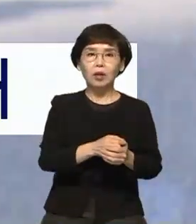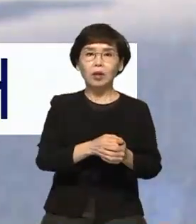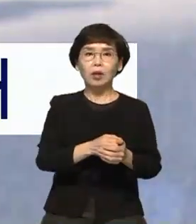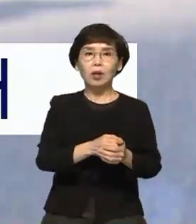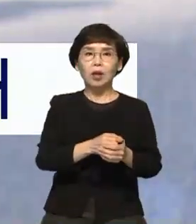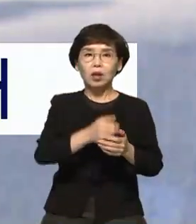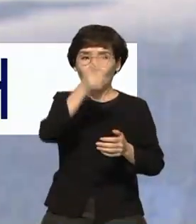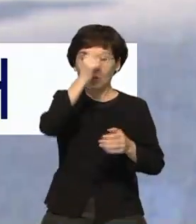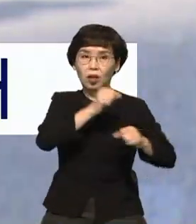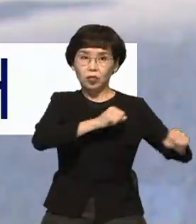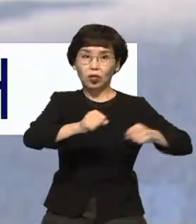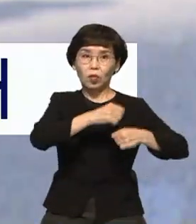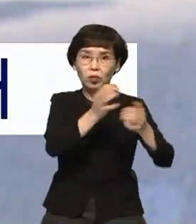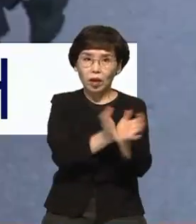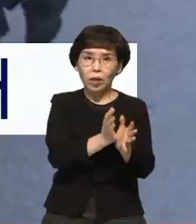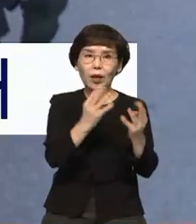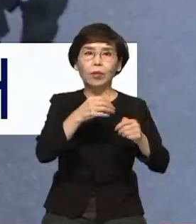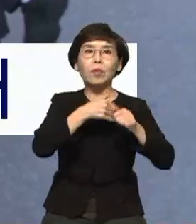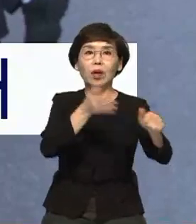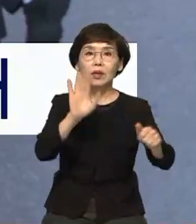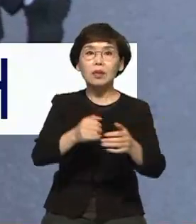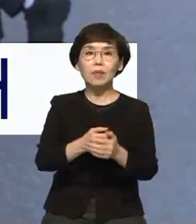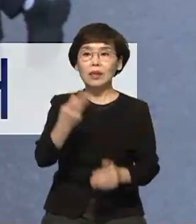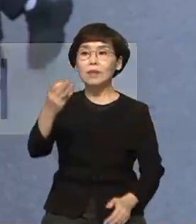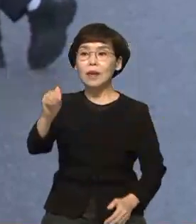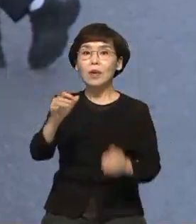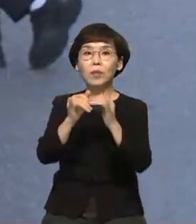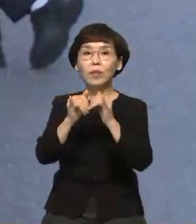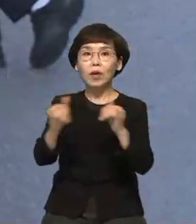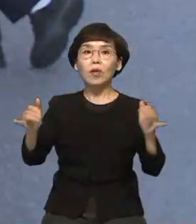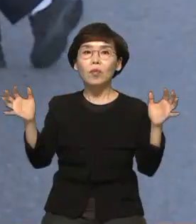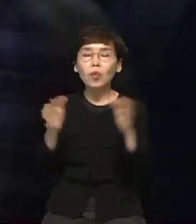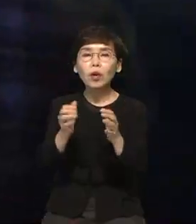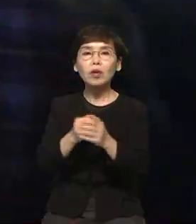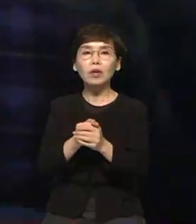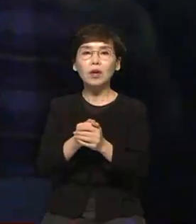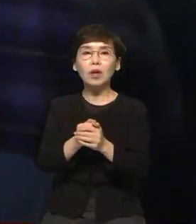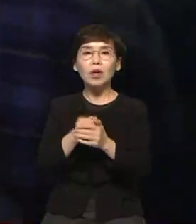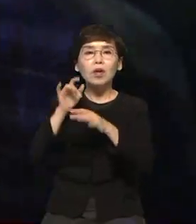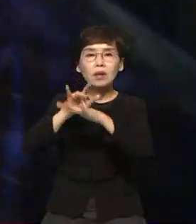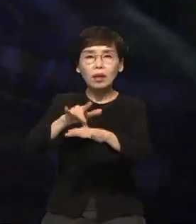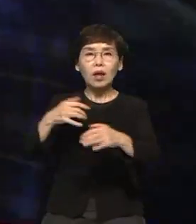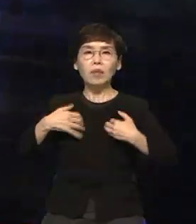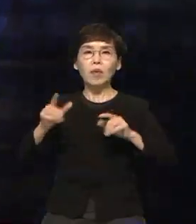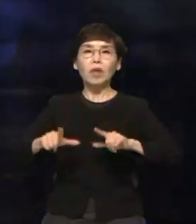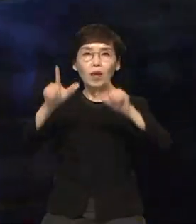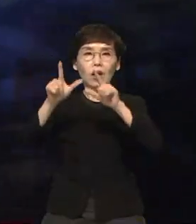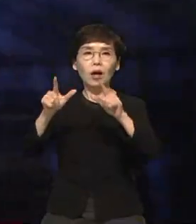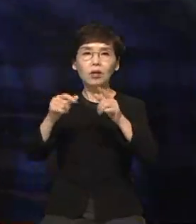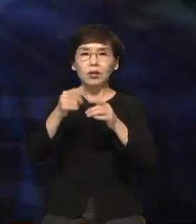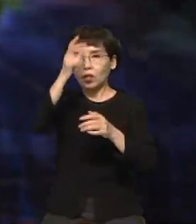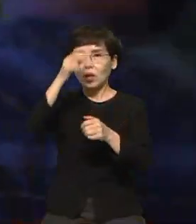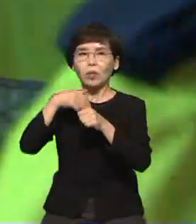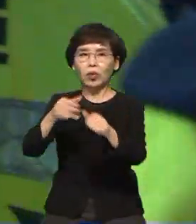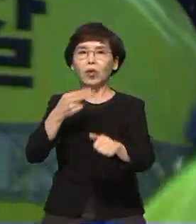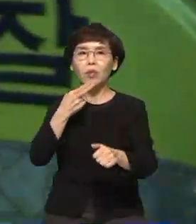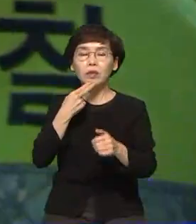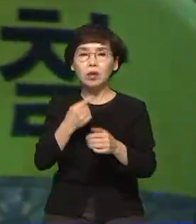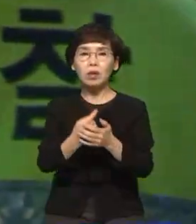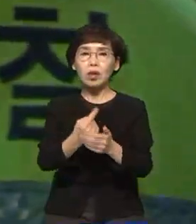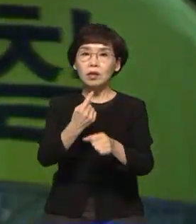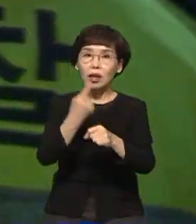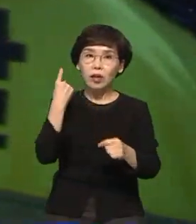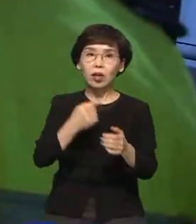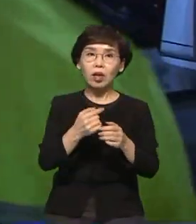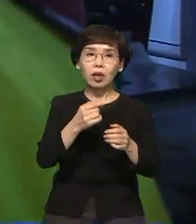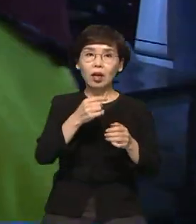최소 13만 명이 모인 헬로윈에는 단 한 개 부대도 배정하지 않은 겁니다. 지난해는 일선경찰관 85명에 기동대 3개